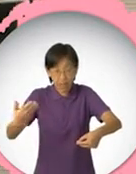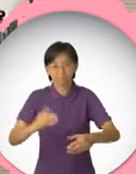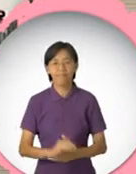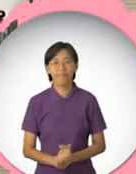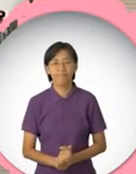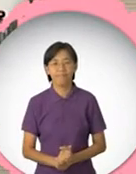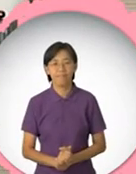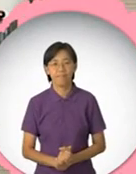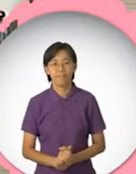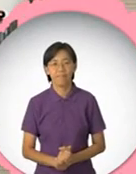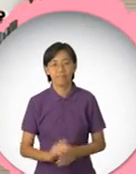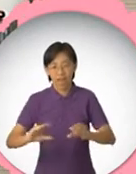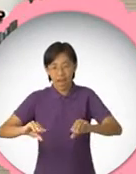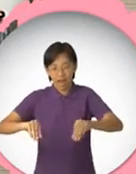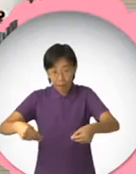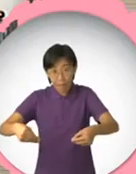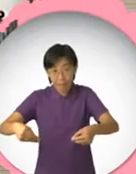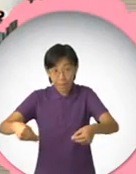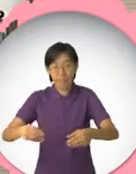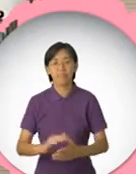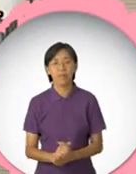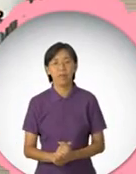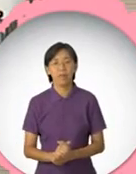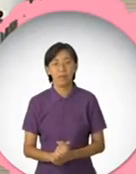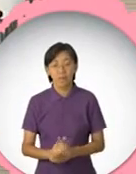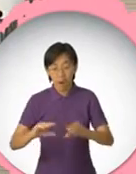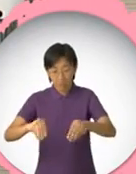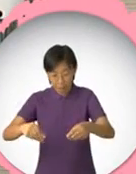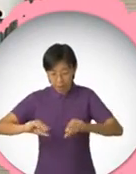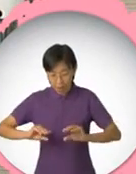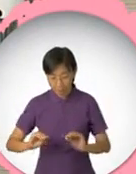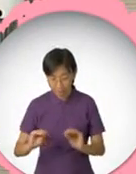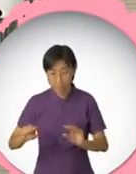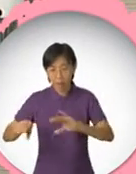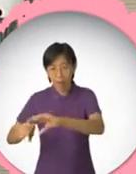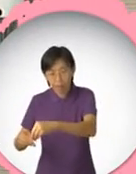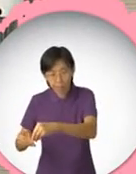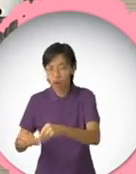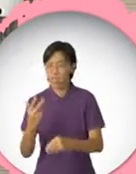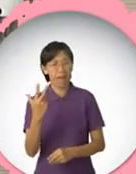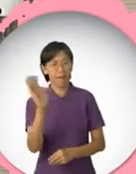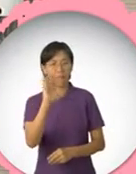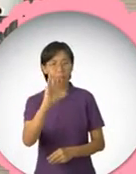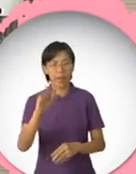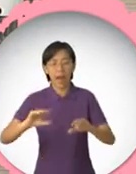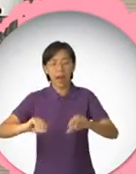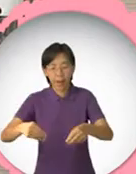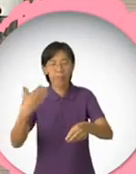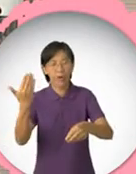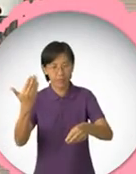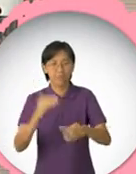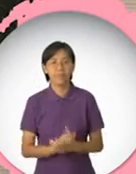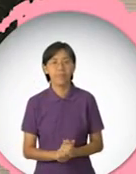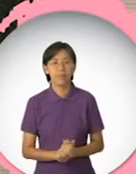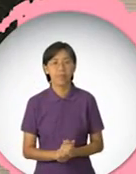ค่นั้นนะคะเราจะรีดเข้าไปทีละมุมค่ะเพราะว่าถ้าเราปิดทั้งหมด3ด้านจะมีอากาศข้างในเดี๋ยวกระดาษจะแตก นี่คือเคล็ดลับนะครับ ค่ะ